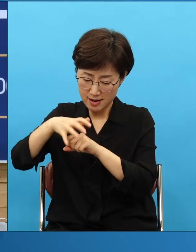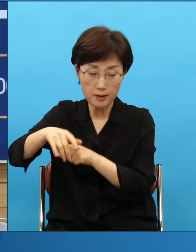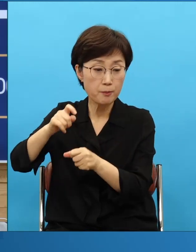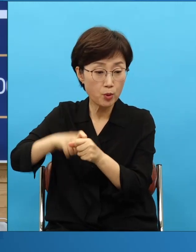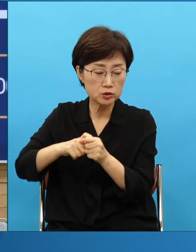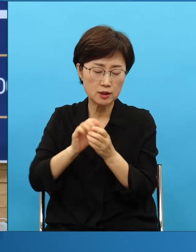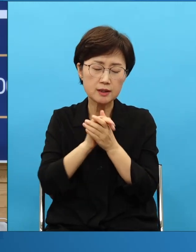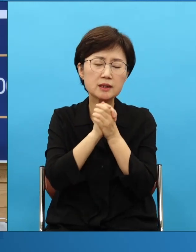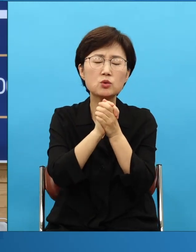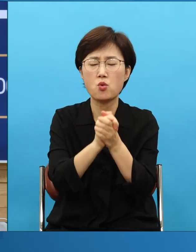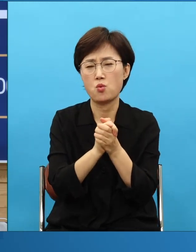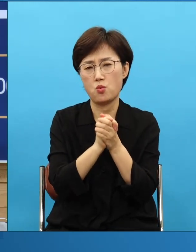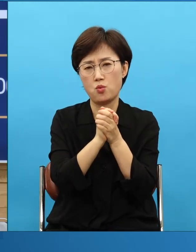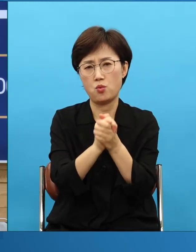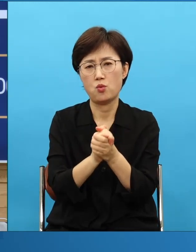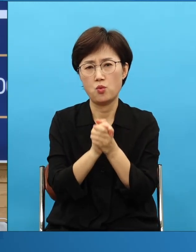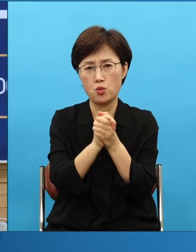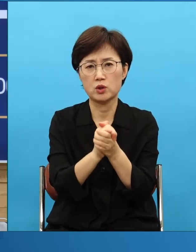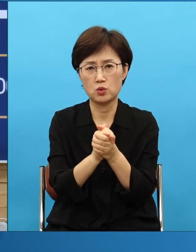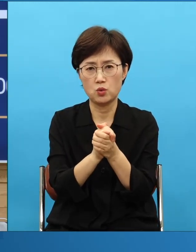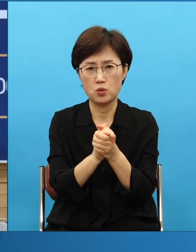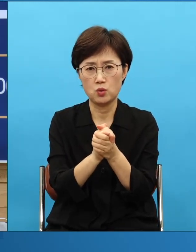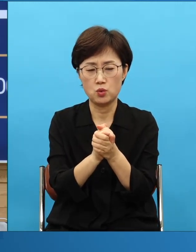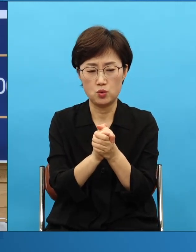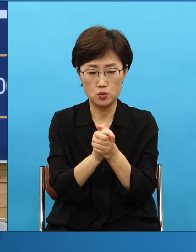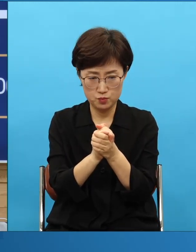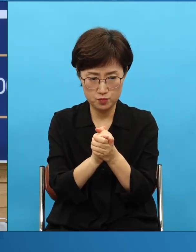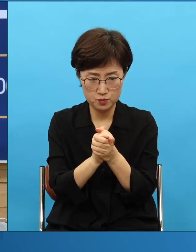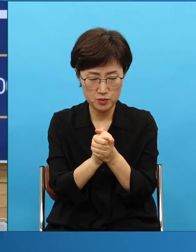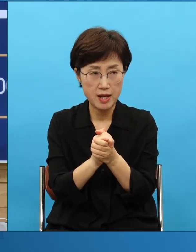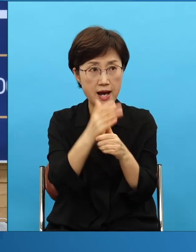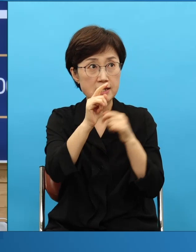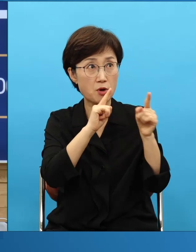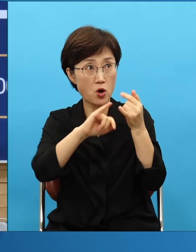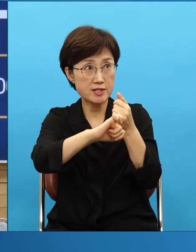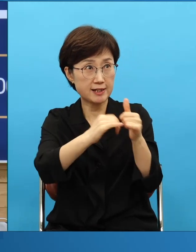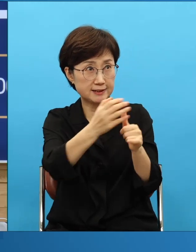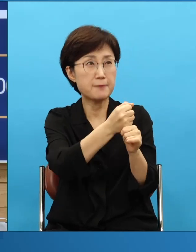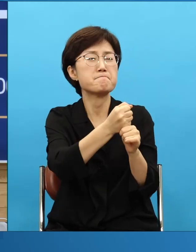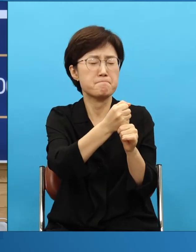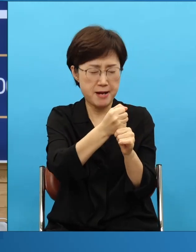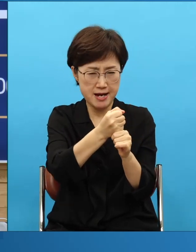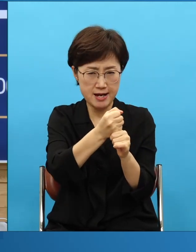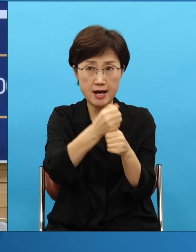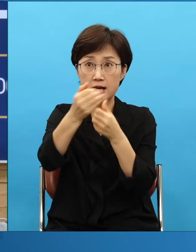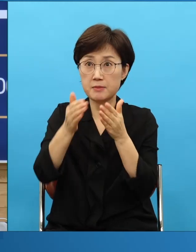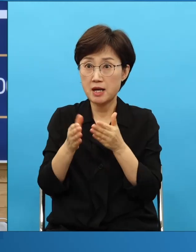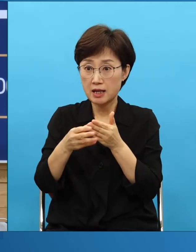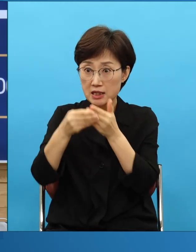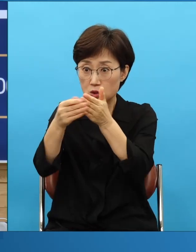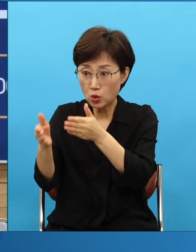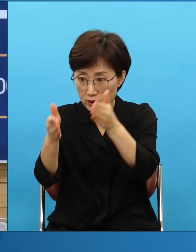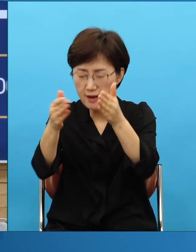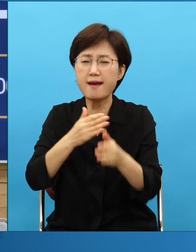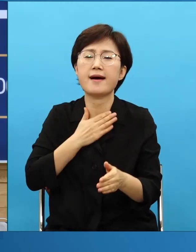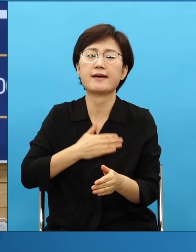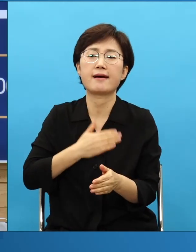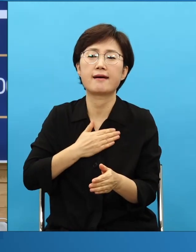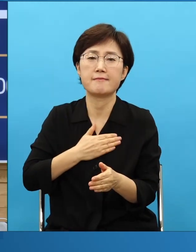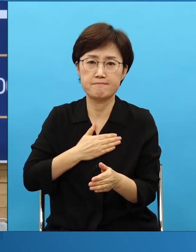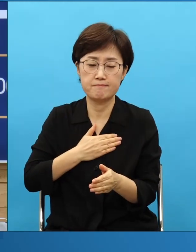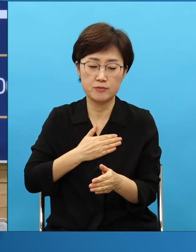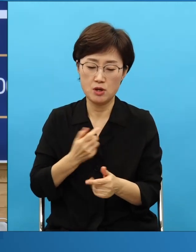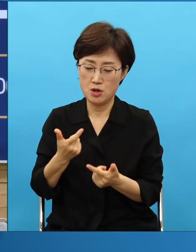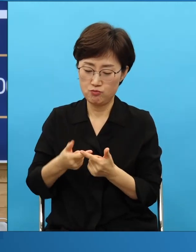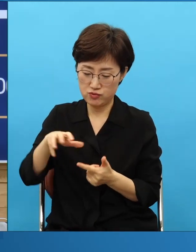world evangelization starting here. 그리고 실제 여정을 만들었어요. And so we started this realistic journey. 그리고 우리가 한 단계 한 단계 부산에서부터